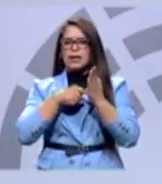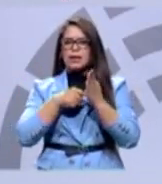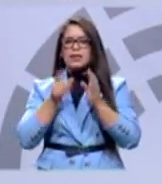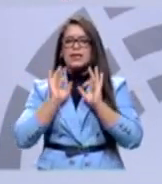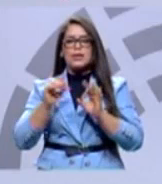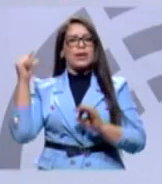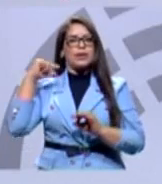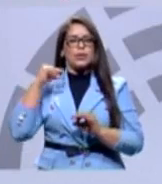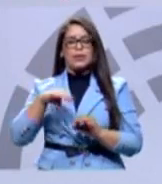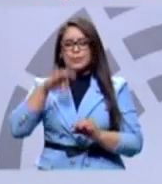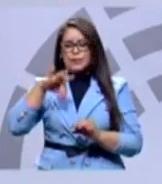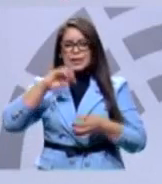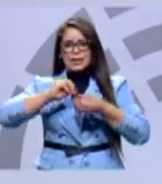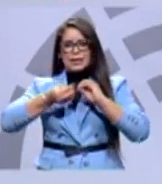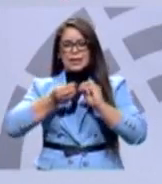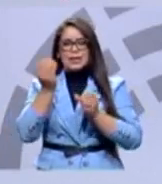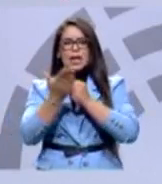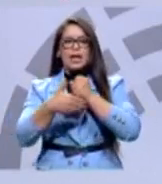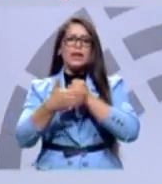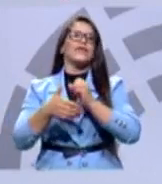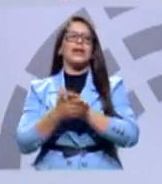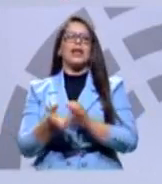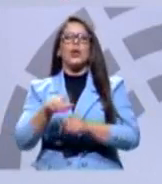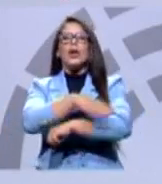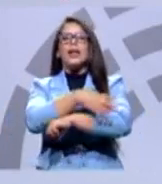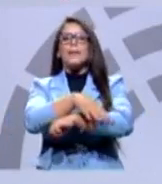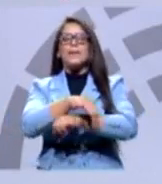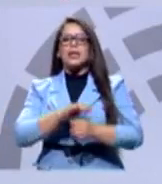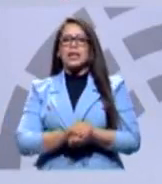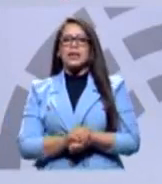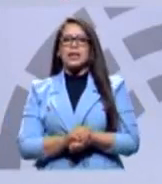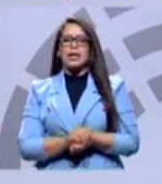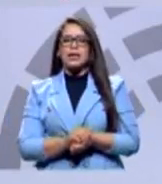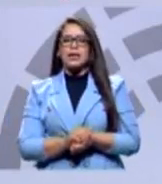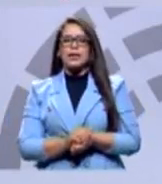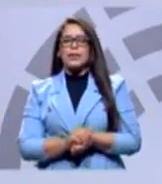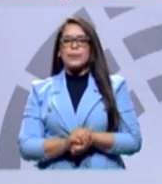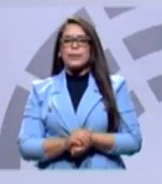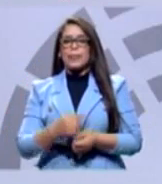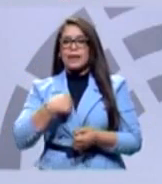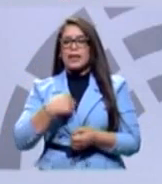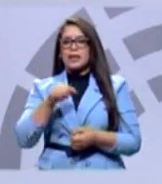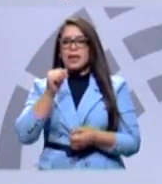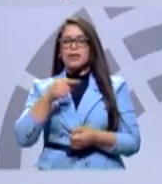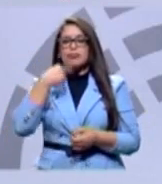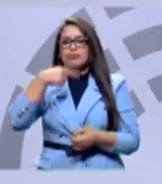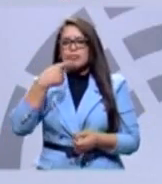حلينا تتحل مشكله الفلاح والبطال هنا صوت المراه